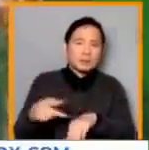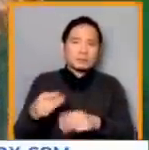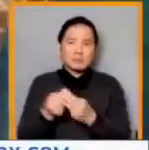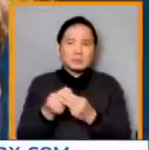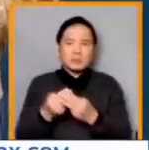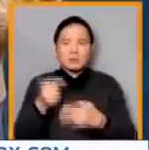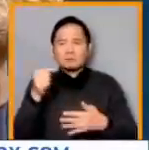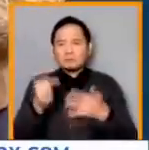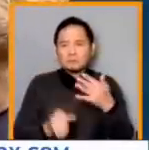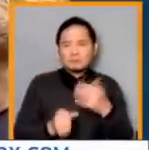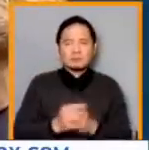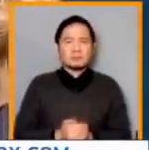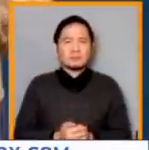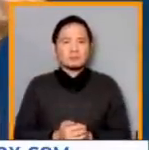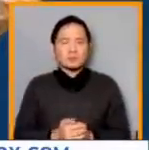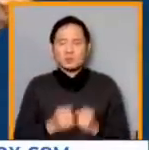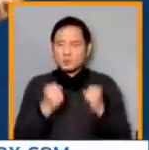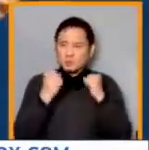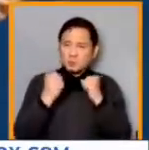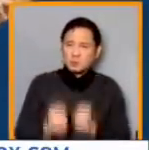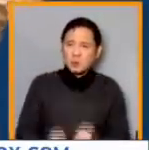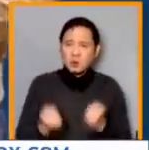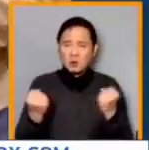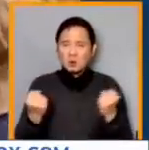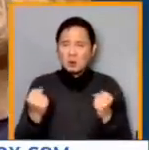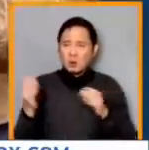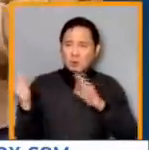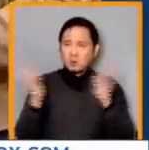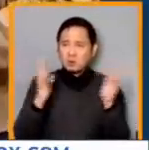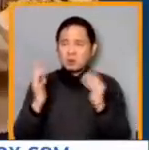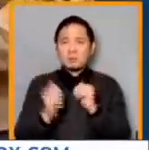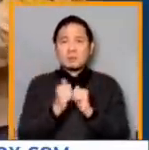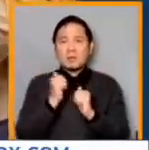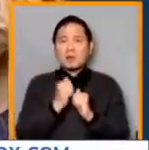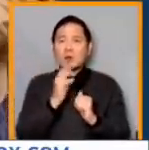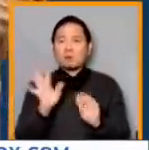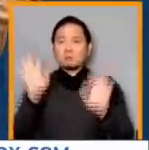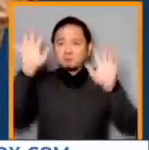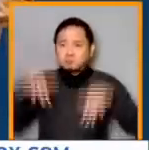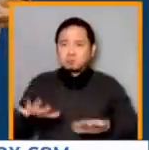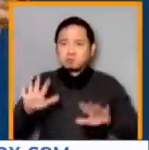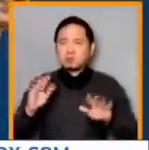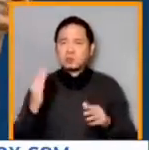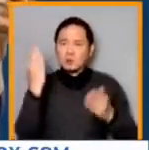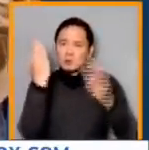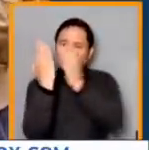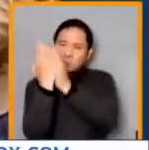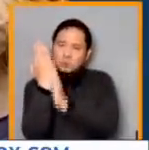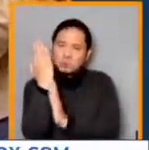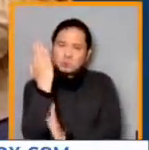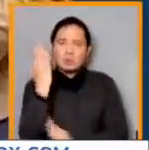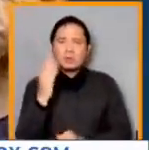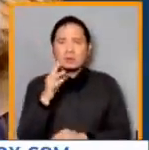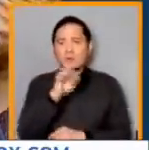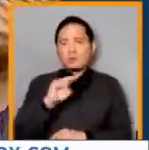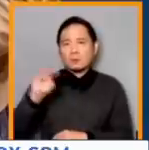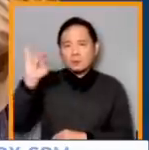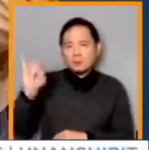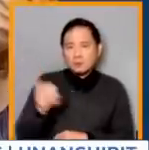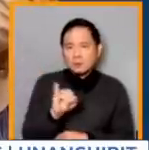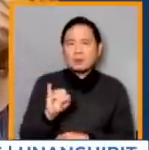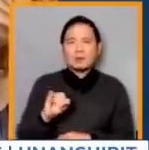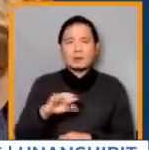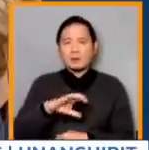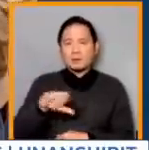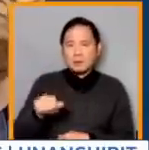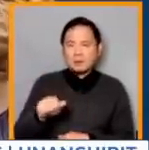dahil malakas yung northeasterly wind flow, mataas ang alon sa mga baybayin ng Ilocos Provinces, dito sa may Cagayan Valley kasama yung